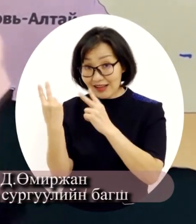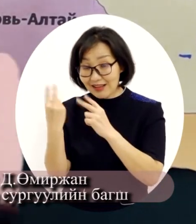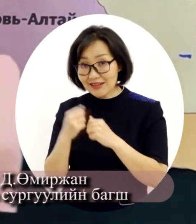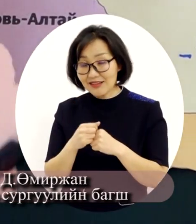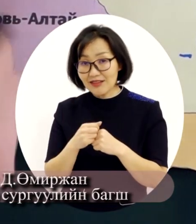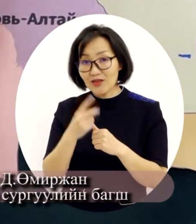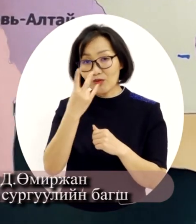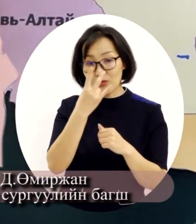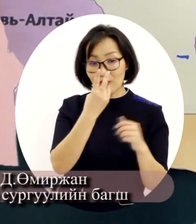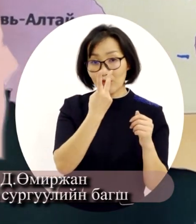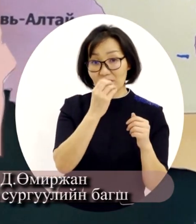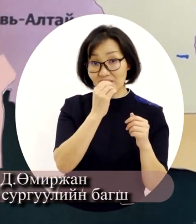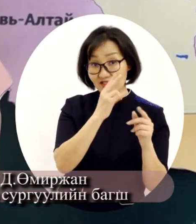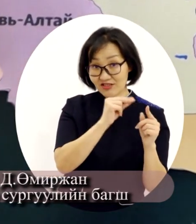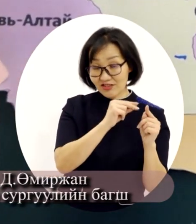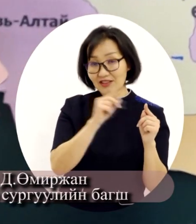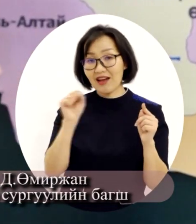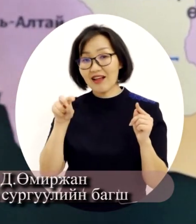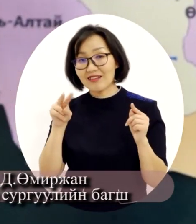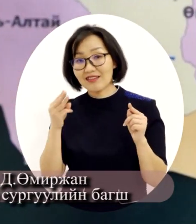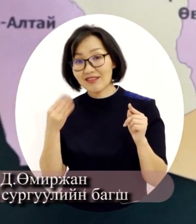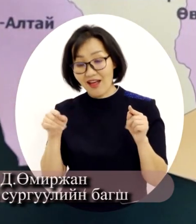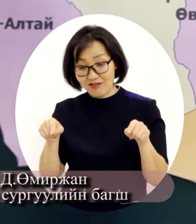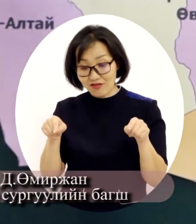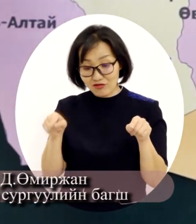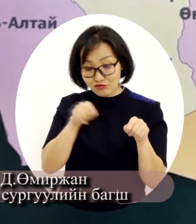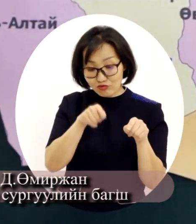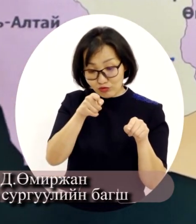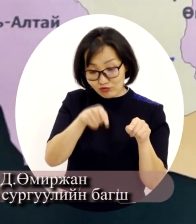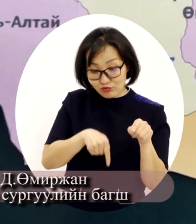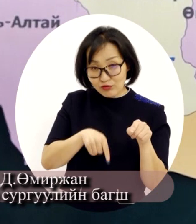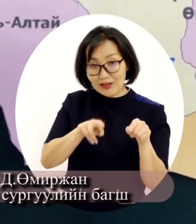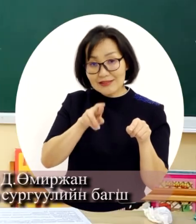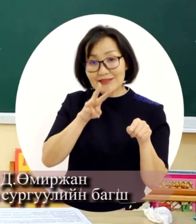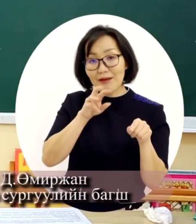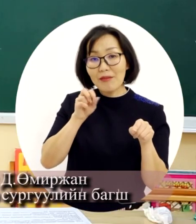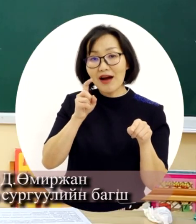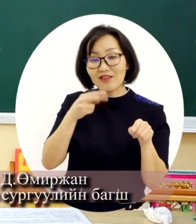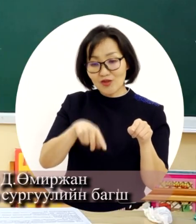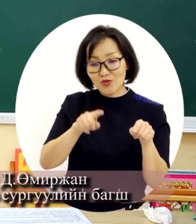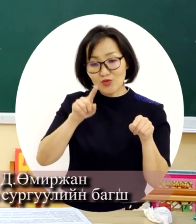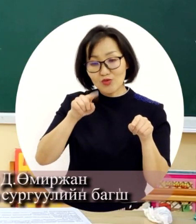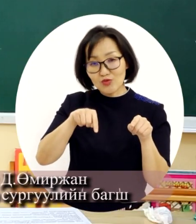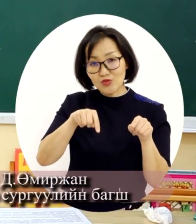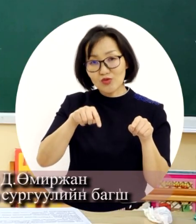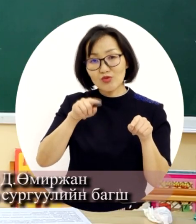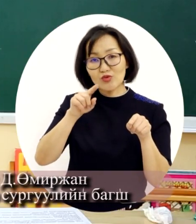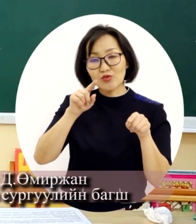арасында дегенбіз. Сумның суретін мұғалімдерін көрсетіп тұр.